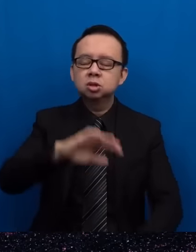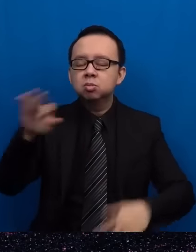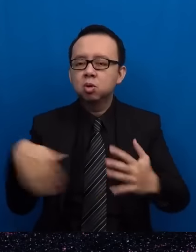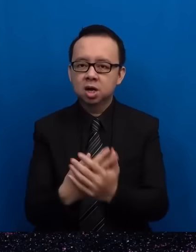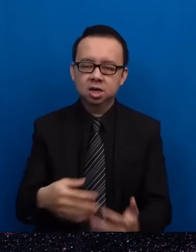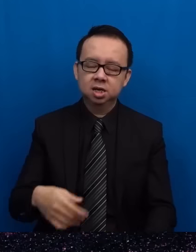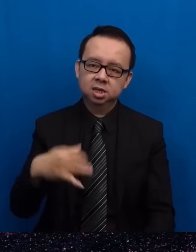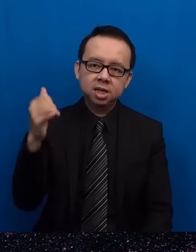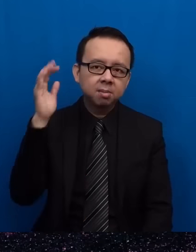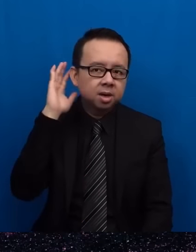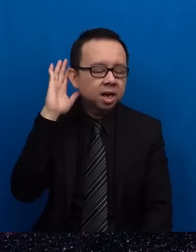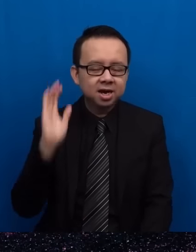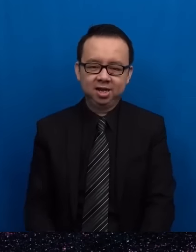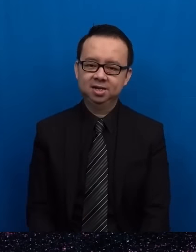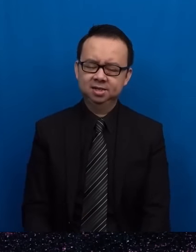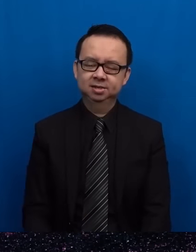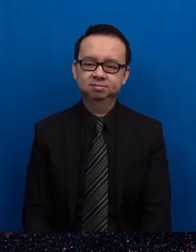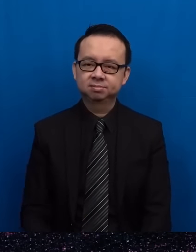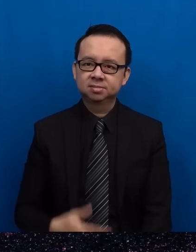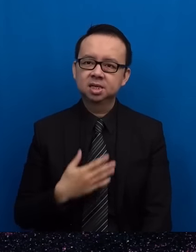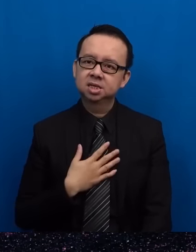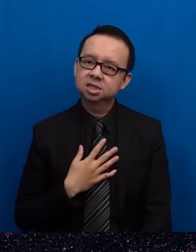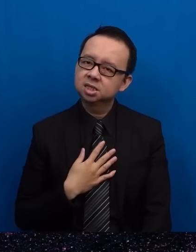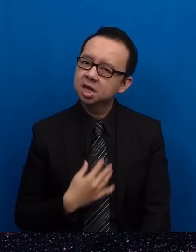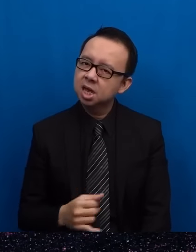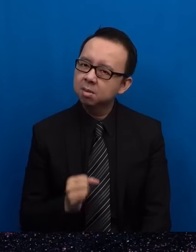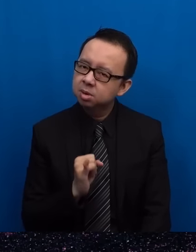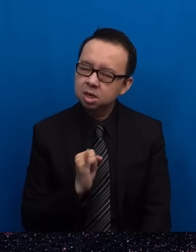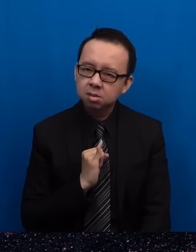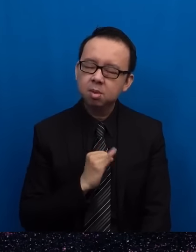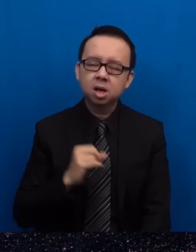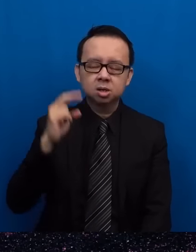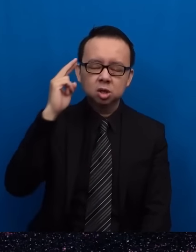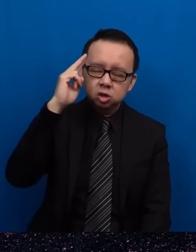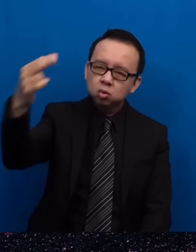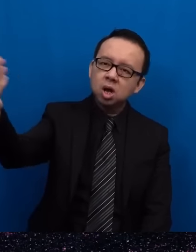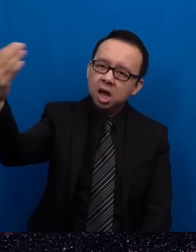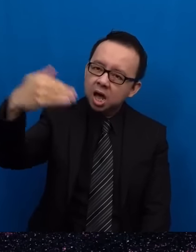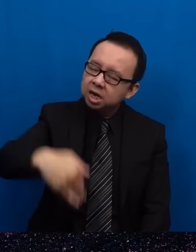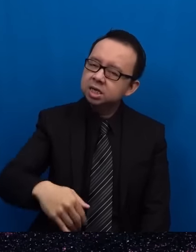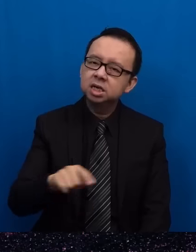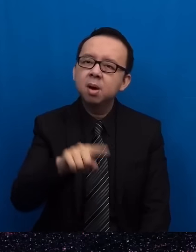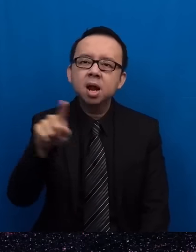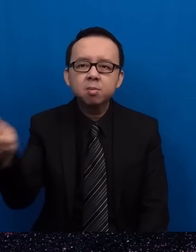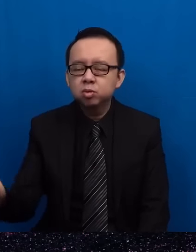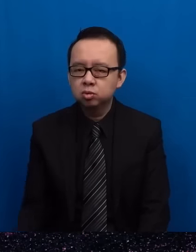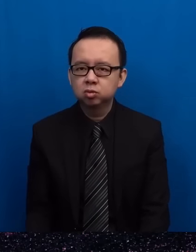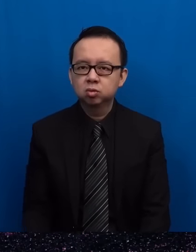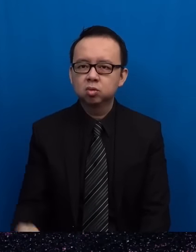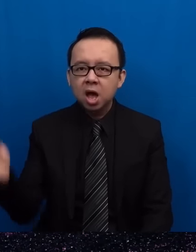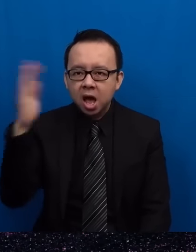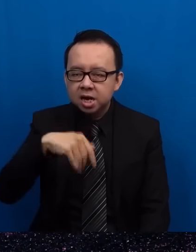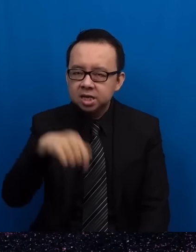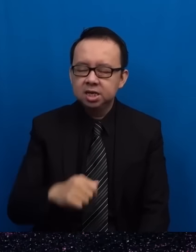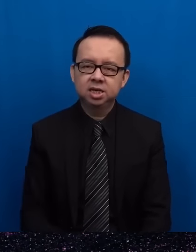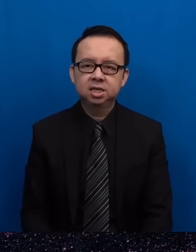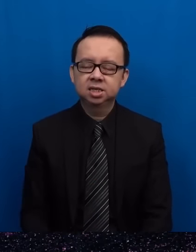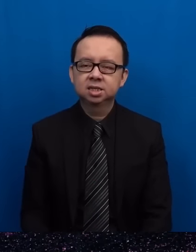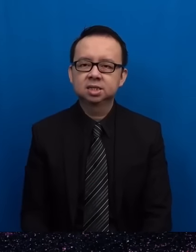mendengarkan. Saya beriman, percaya Tuhan hadir dimanapun kita berada pada hari ini. Dan